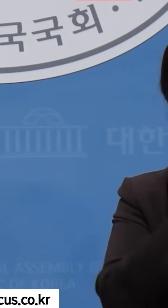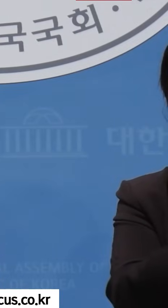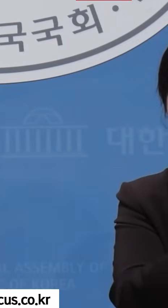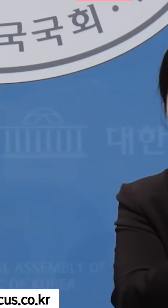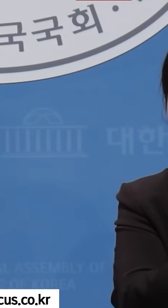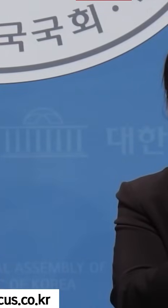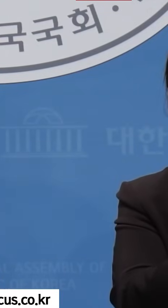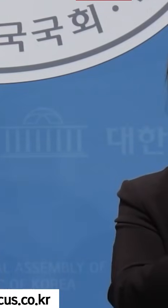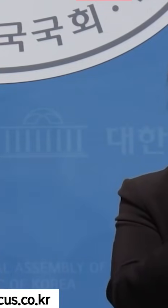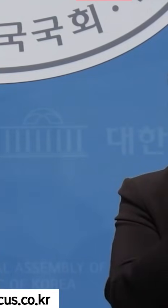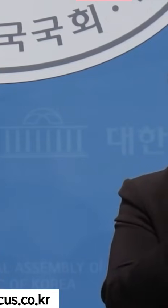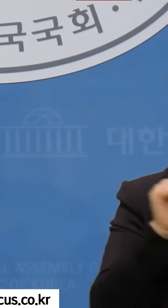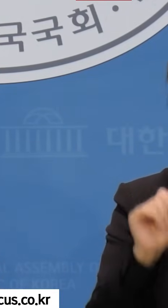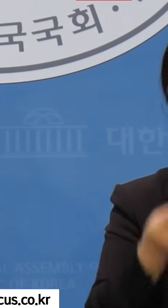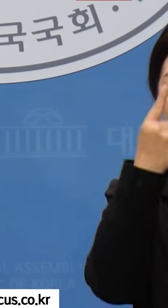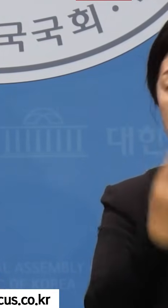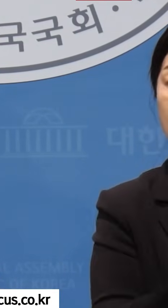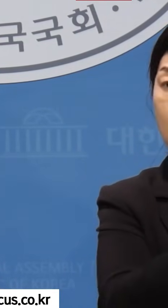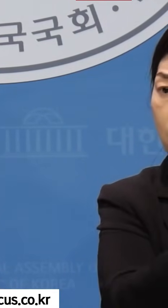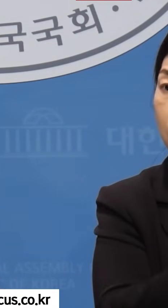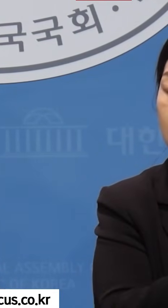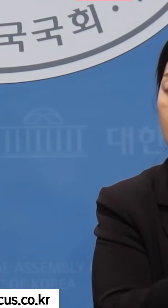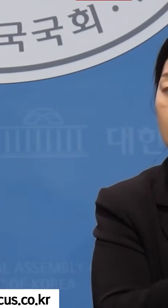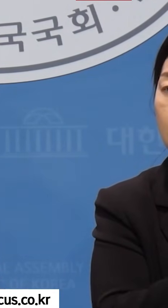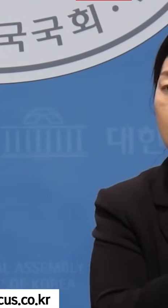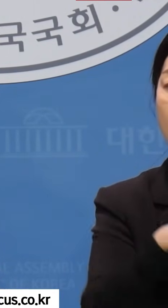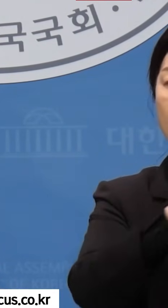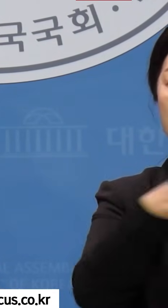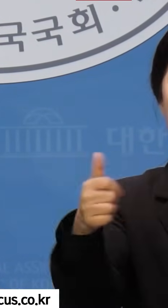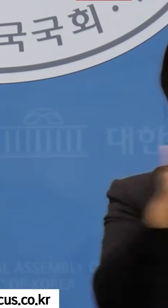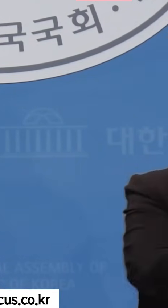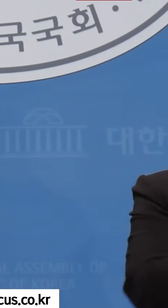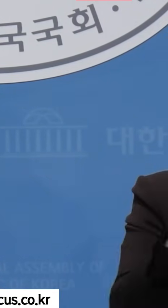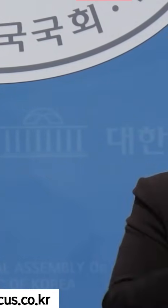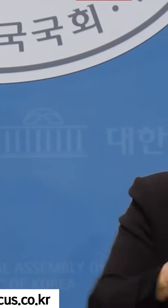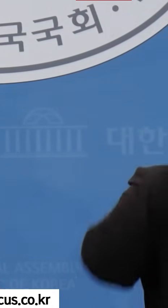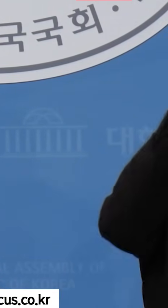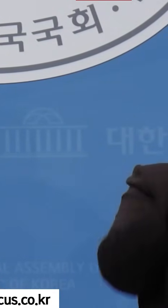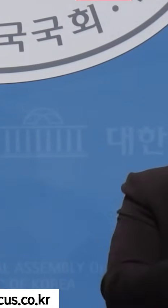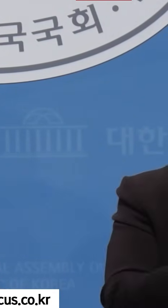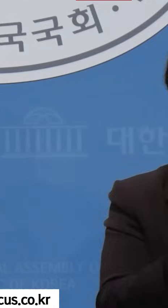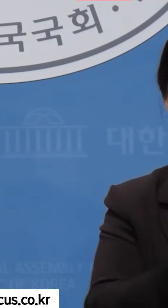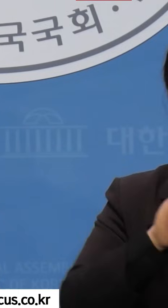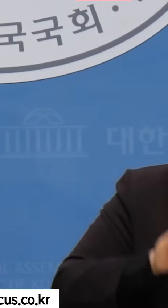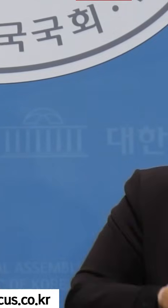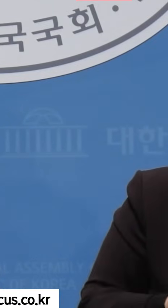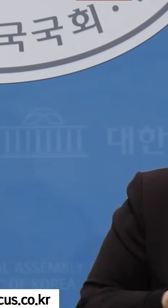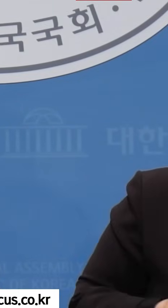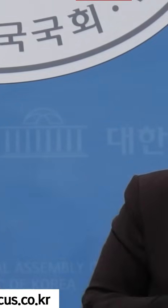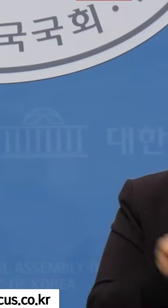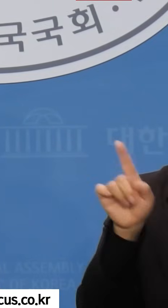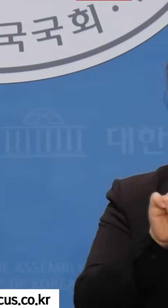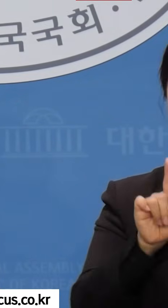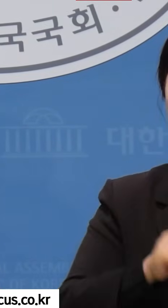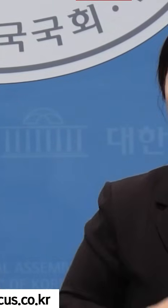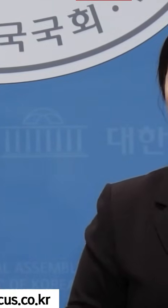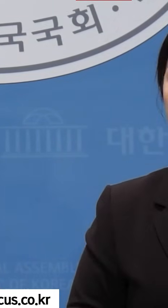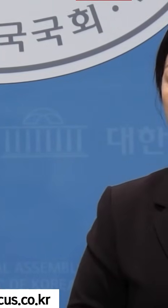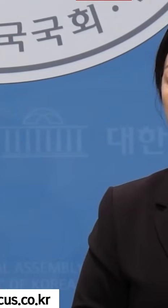사실관계에서 파생된 사건을 가지고 정권이 바뀌었다고 해서 이렇게 결론을 달리할 수 있는 문제입니까?